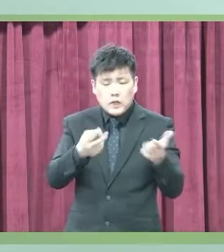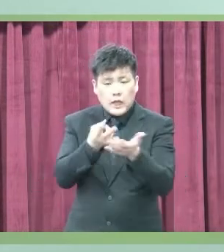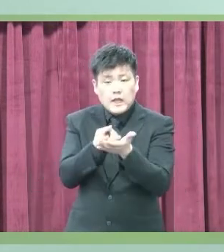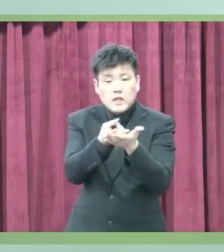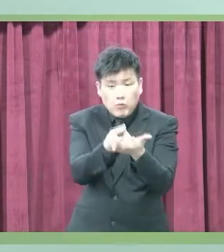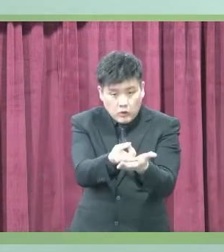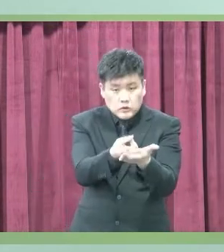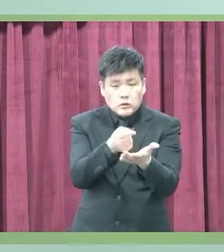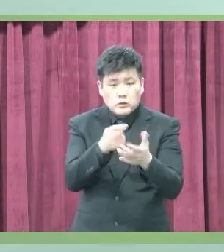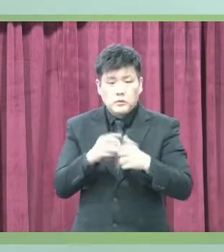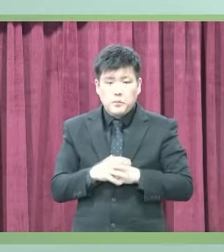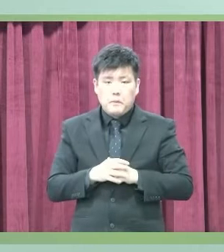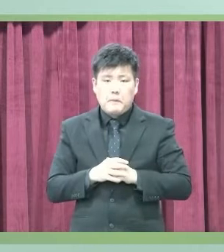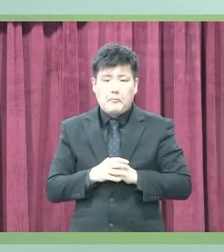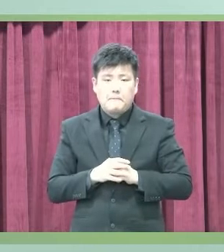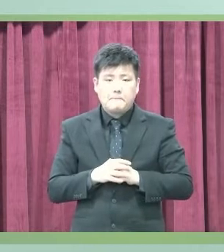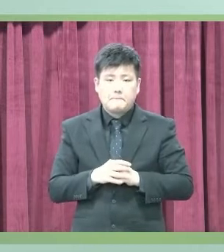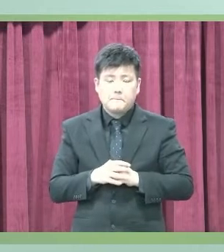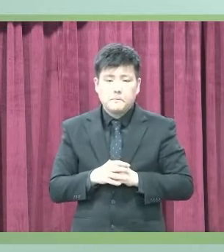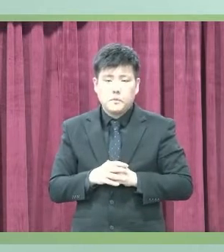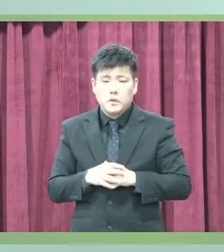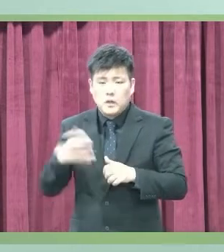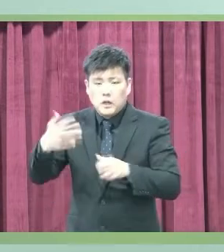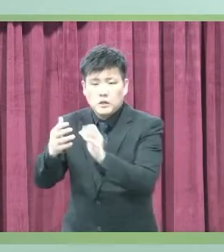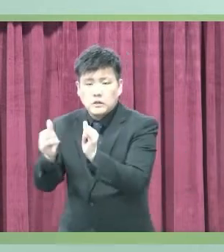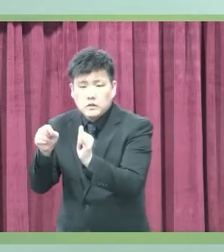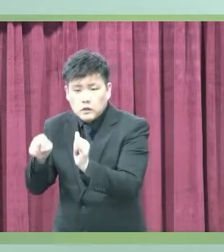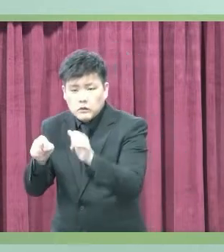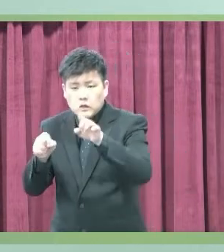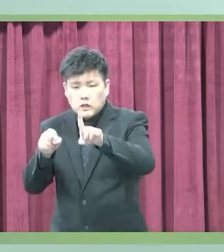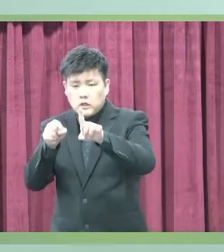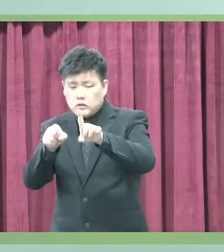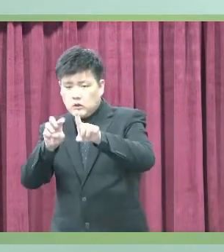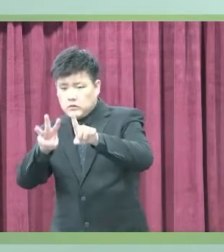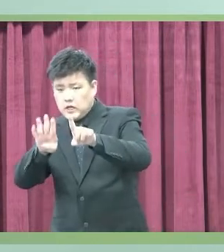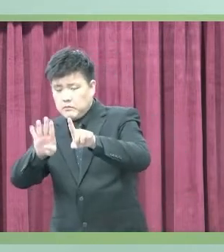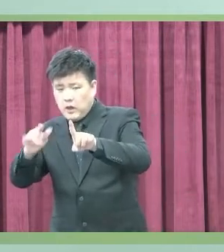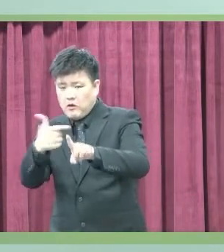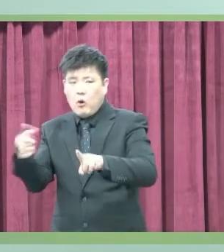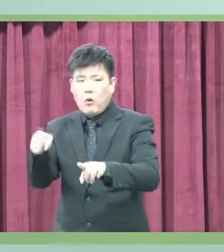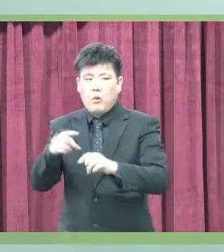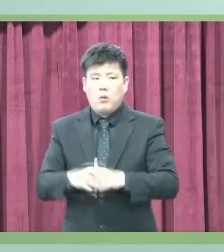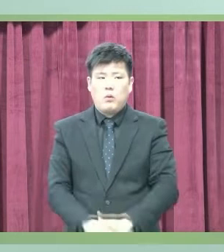검진 미수검자의 입원율이 검진 수검자보다 1.4배가량 높은 것으로 나타났습니다.